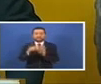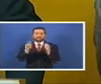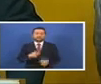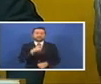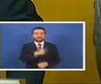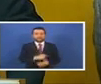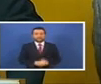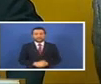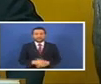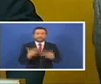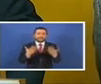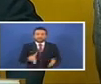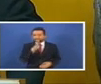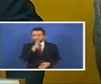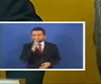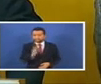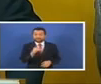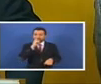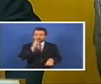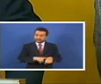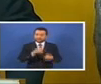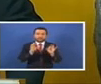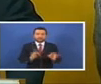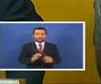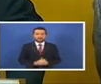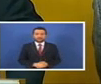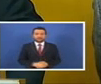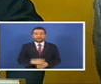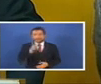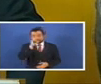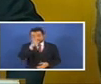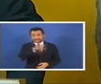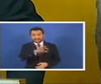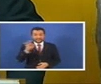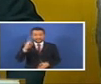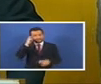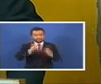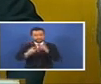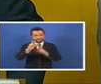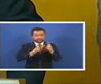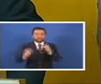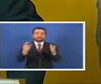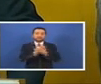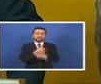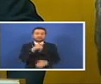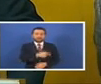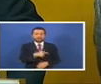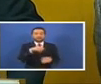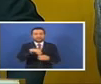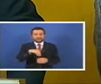durumdalar. Evet, biliyoruz ve inanıyoruz ki tek seçenek diyalogdur, barıştır.